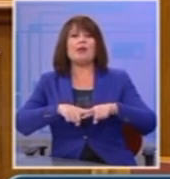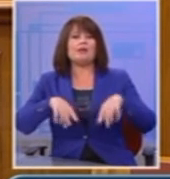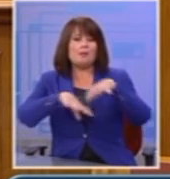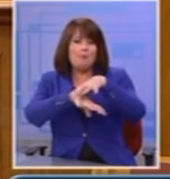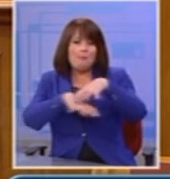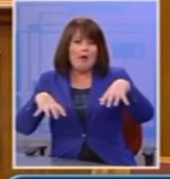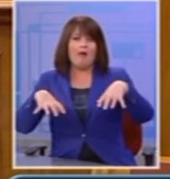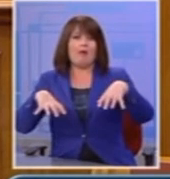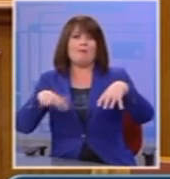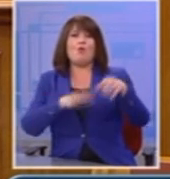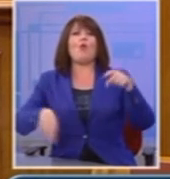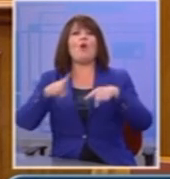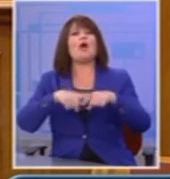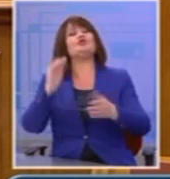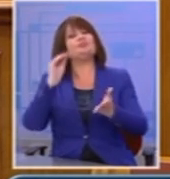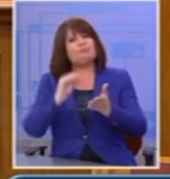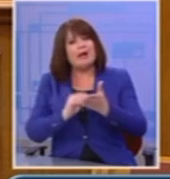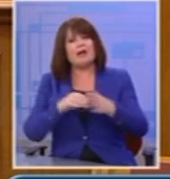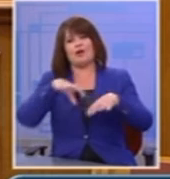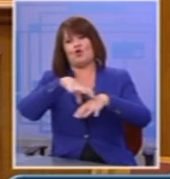ελληνικό λαό για άλλη μία φορά.